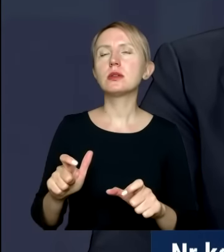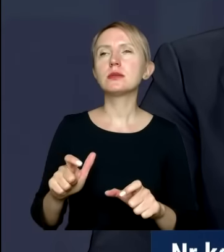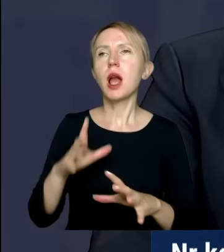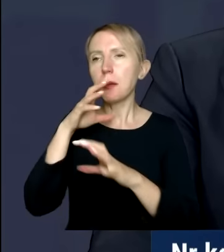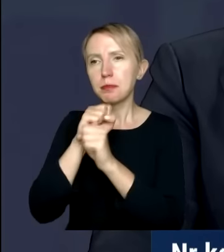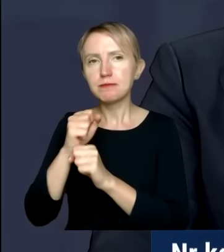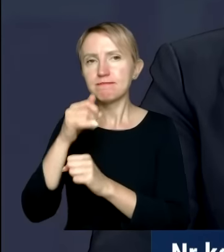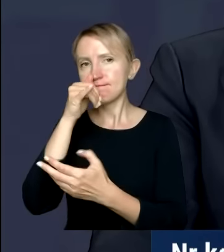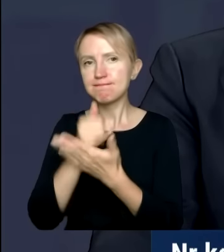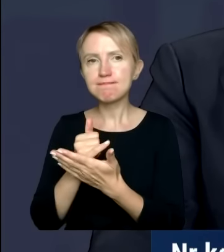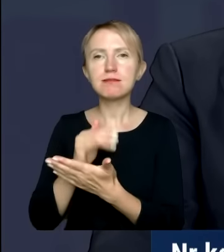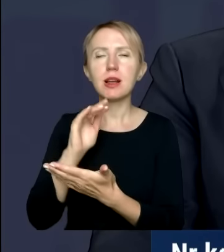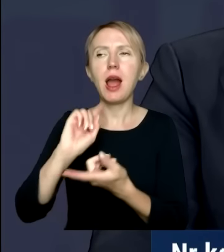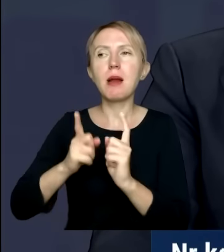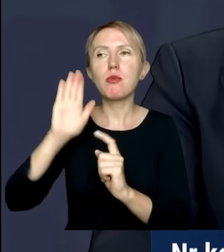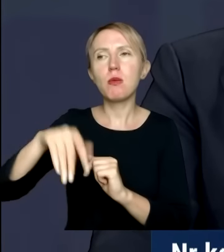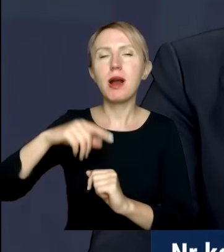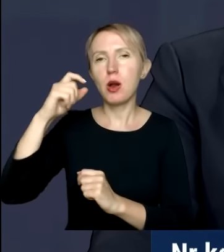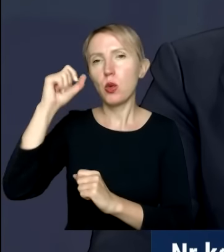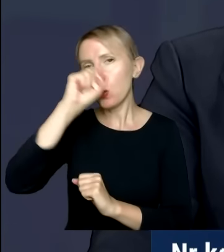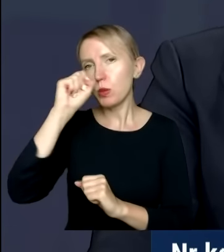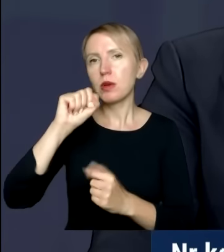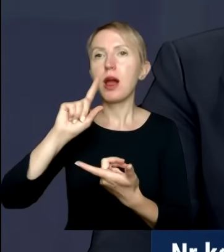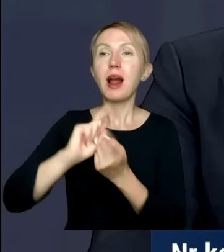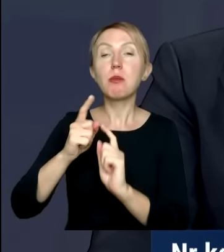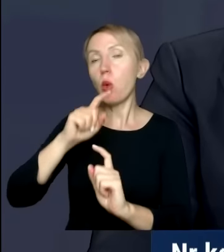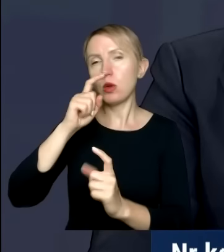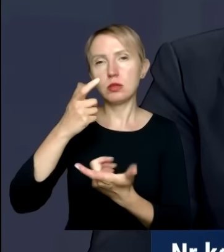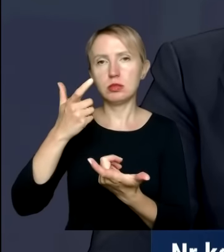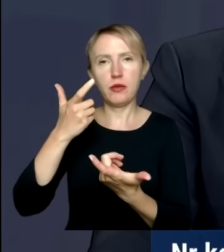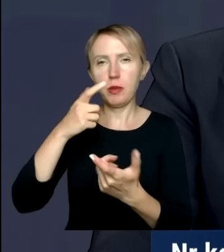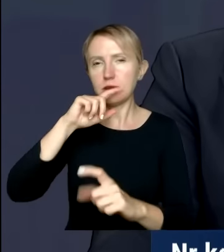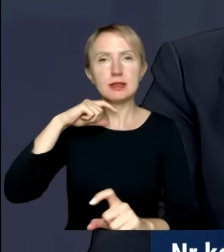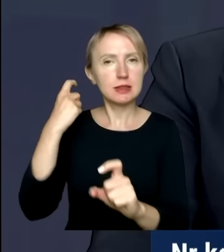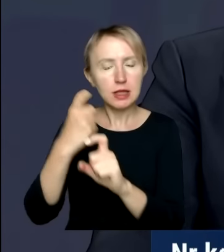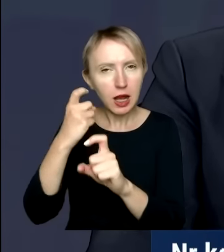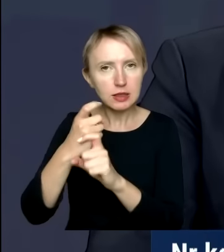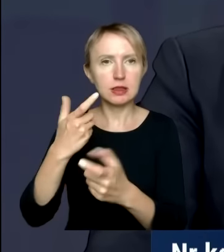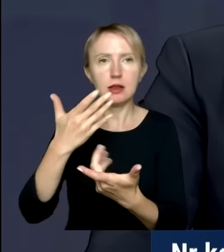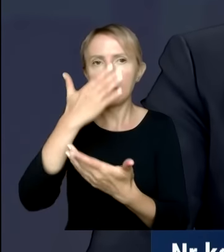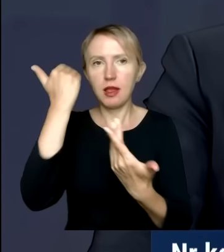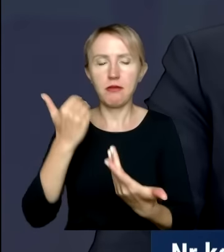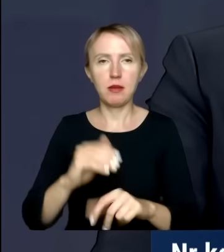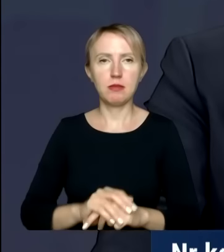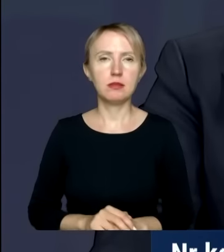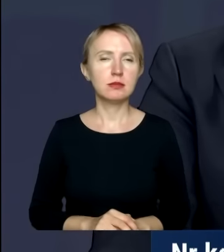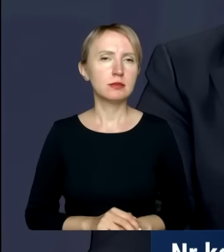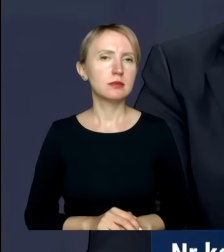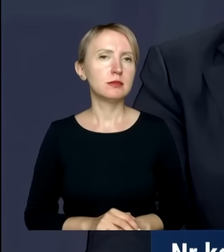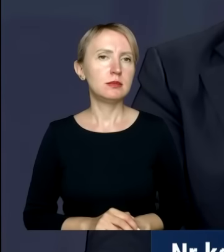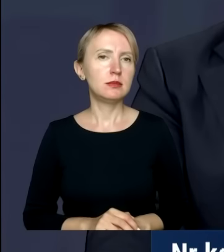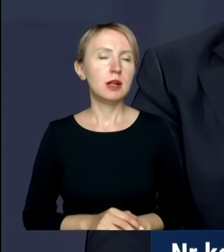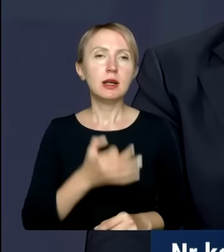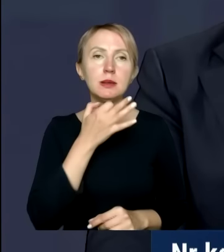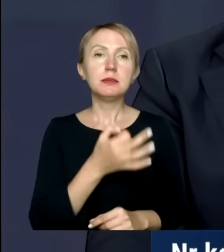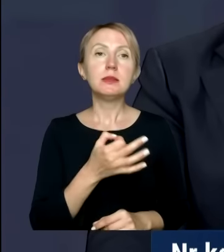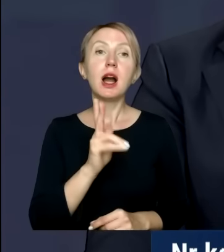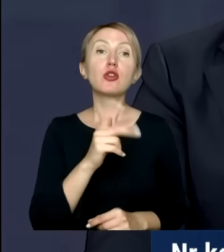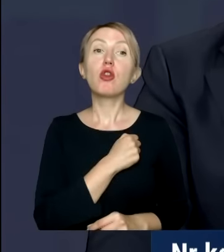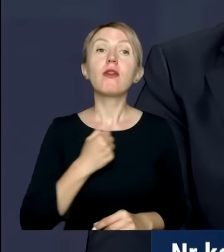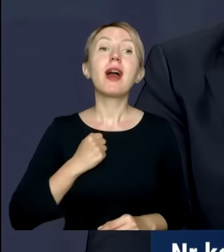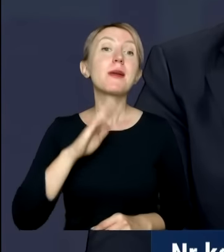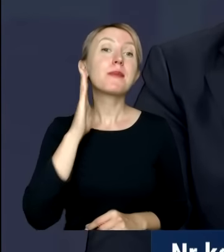właśnie albo są głupcami albo albo są zdrajcami stanu No czy potrzebny jest dłuższy komentarz niepotrzebny Ale tutaj jest pytanie Kto w tym warszawskim